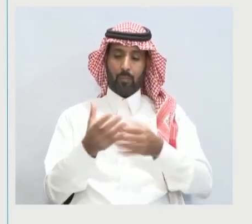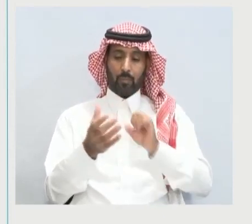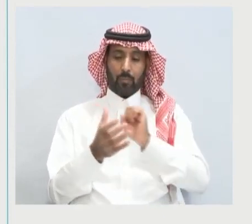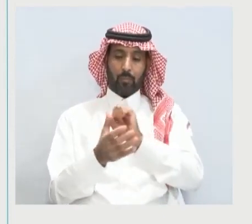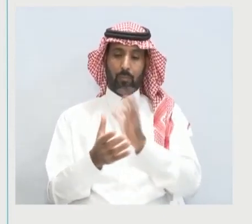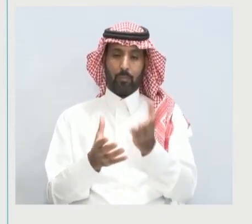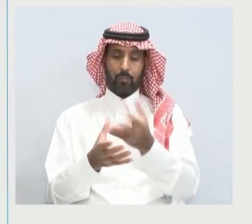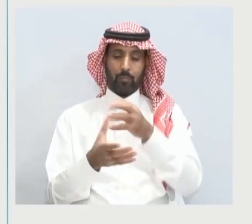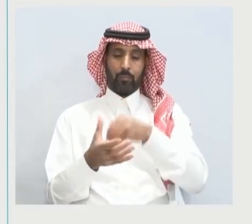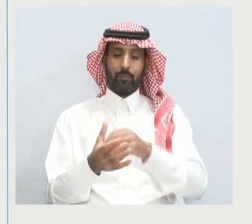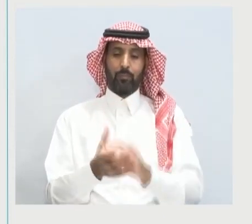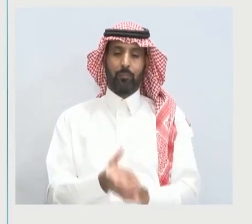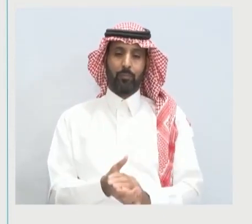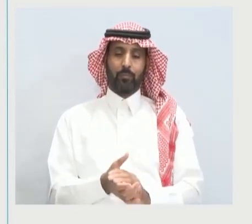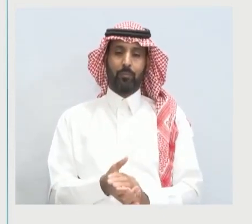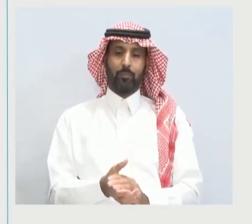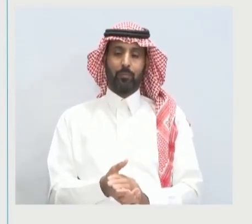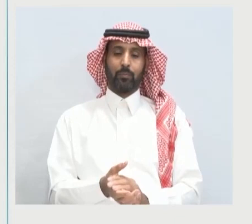بك